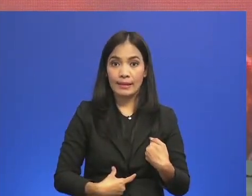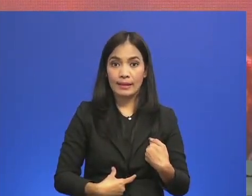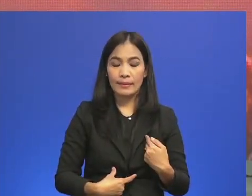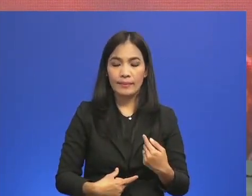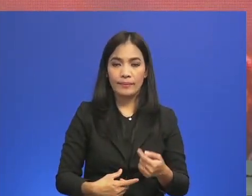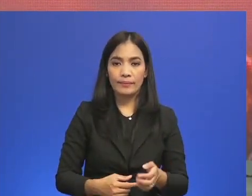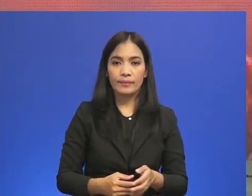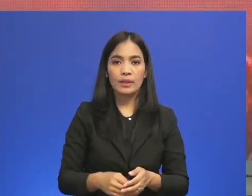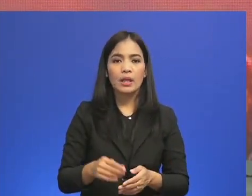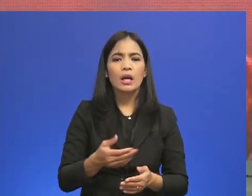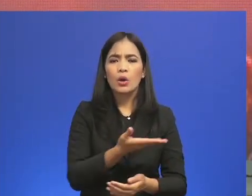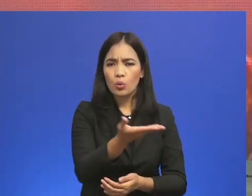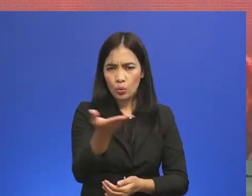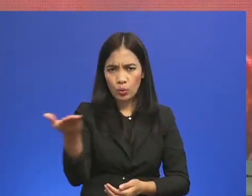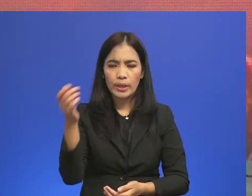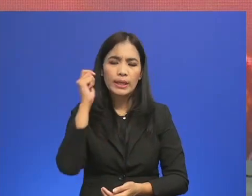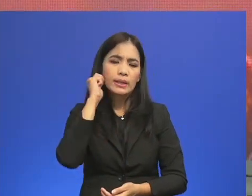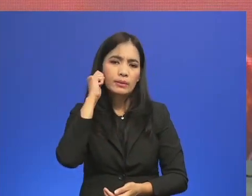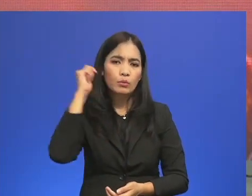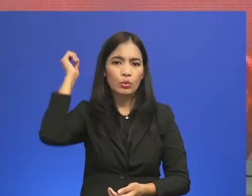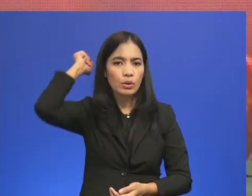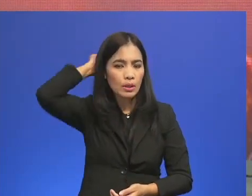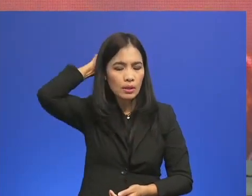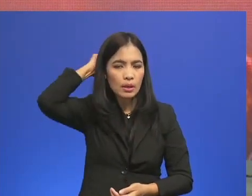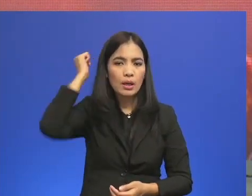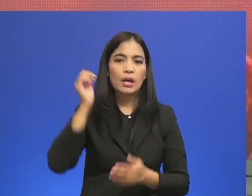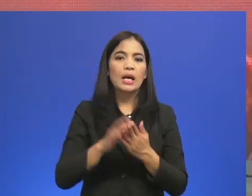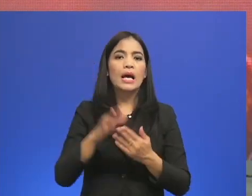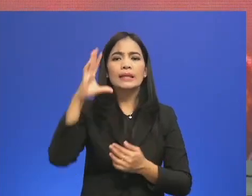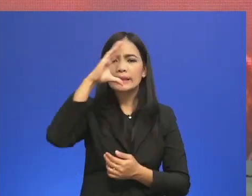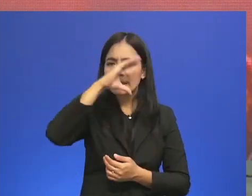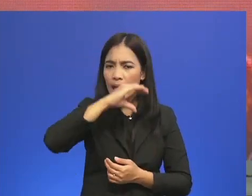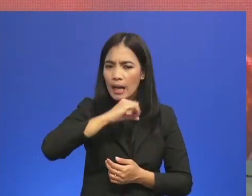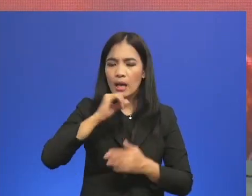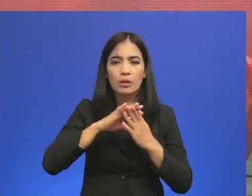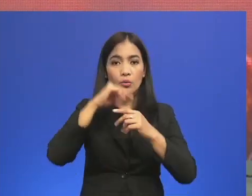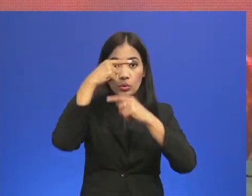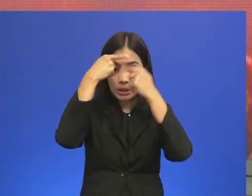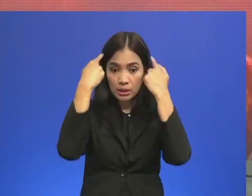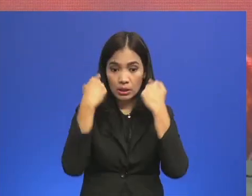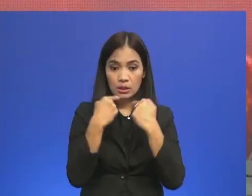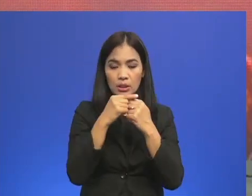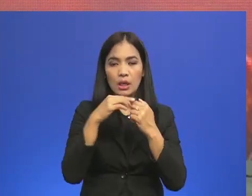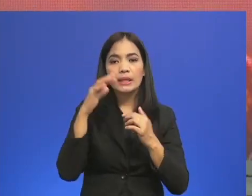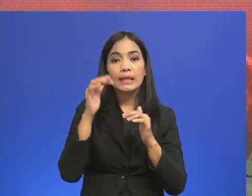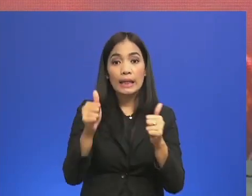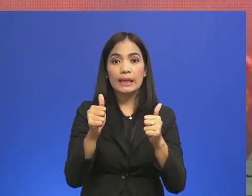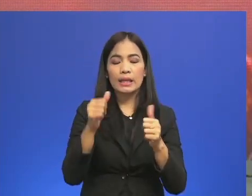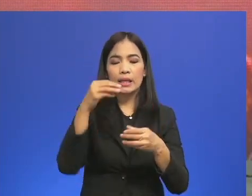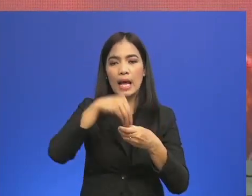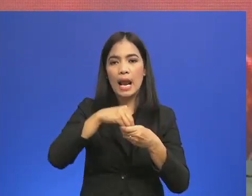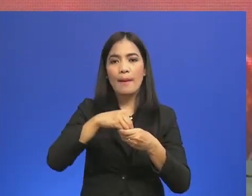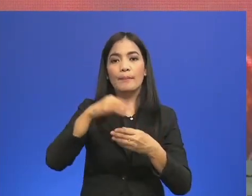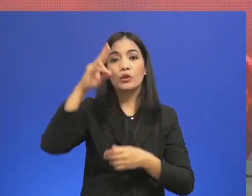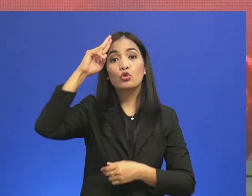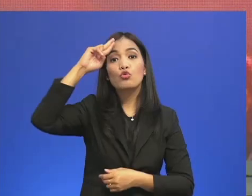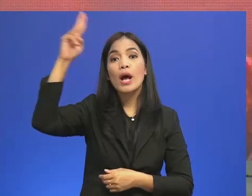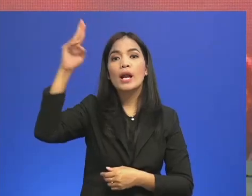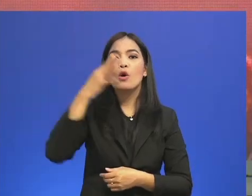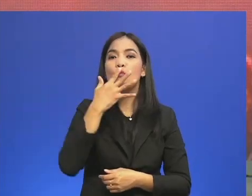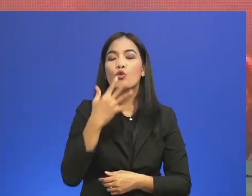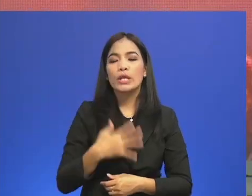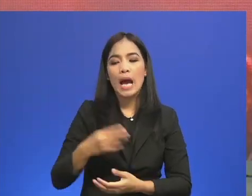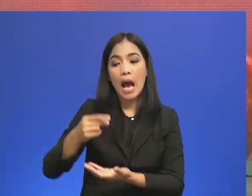jadi engkau cantik, engkau kaya di dalam Tuhan. Engkau memiliki harta